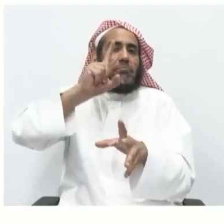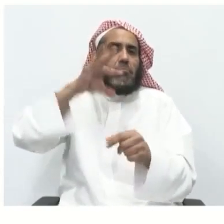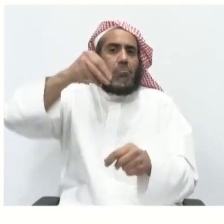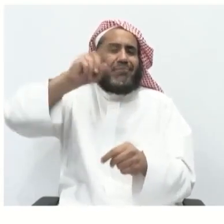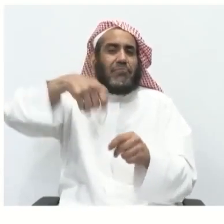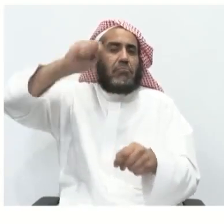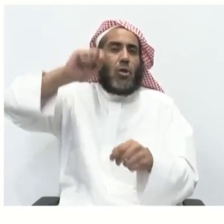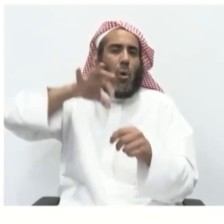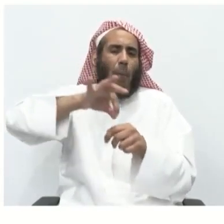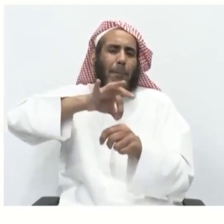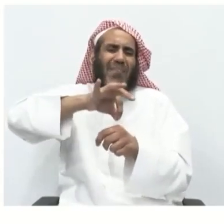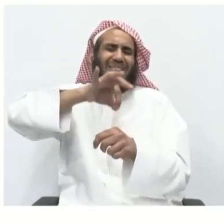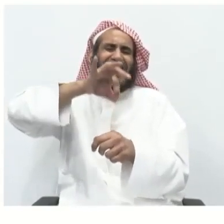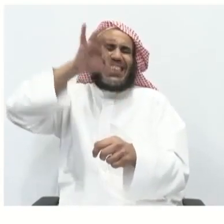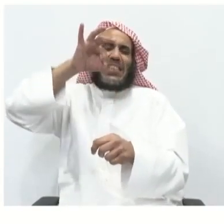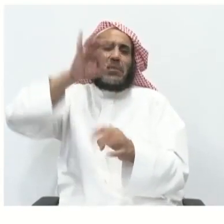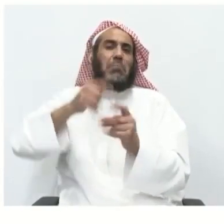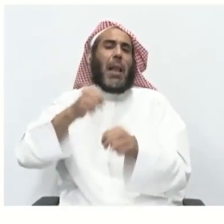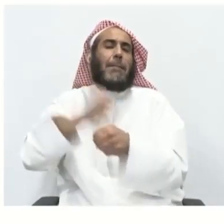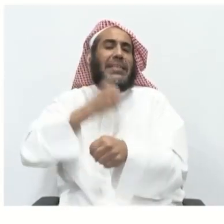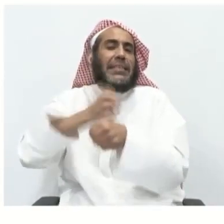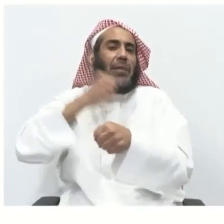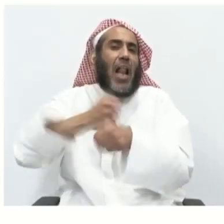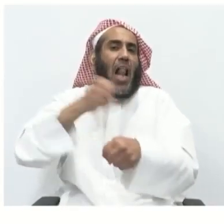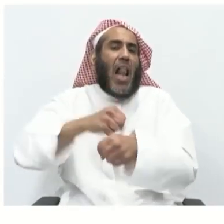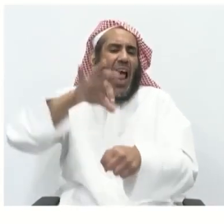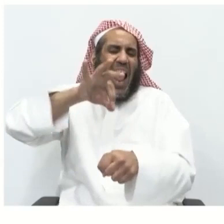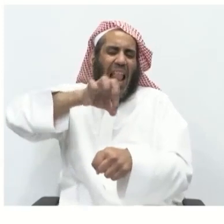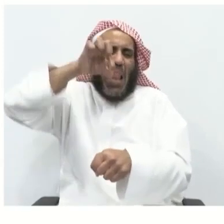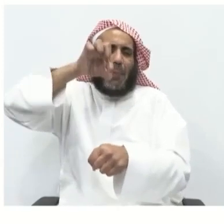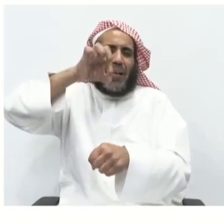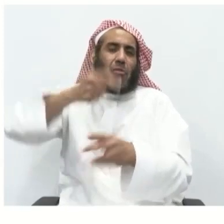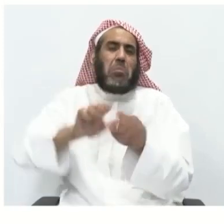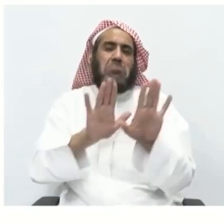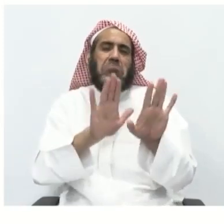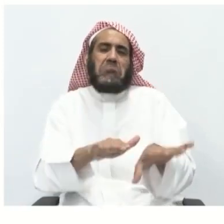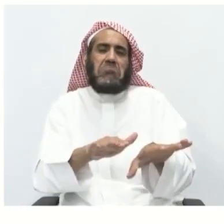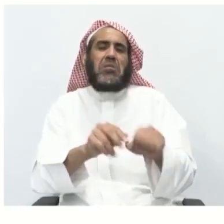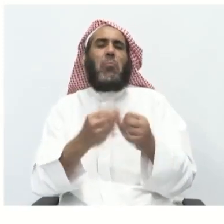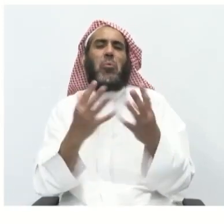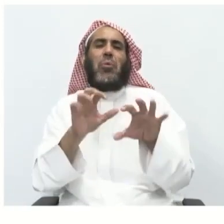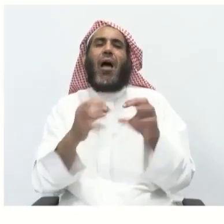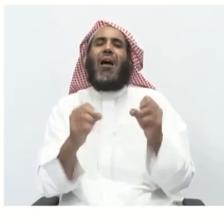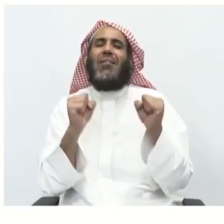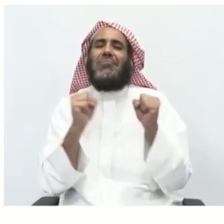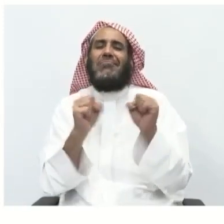وقم برفع الغطاء عنها ايضا باستعمال الملقط ثم نضعها تبرد